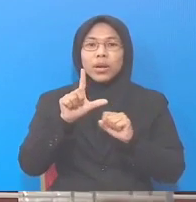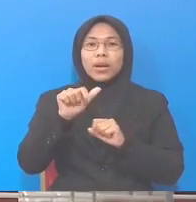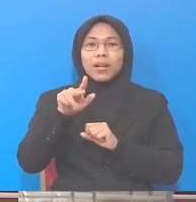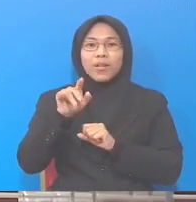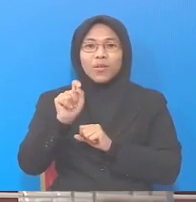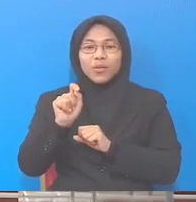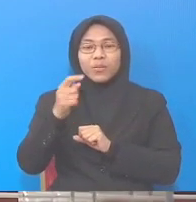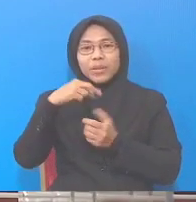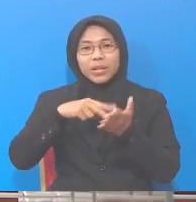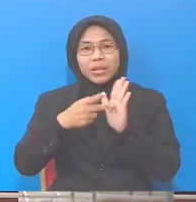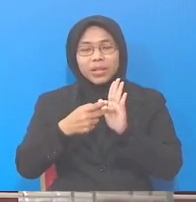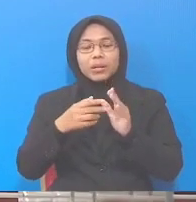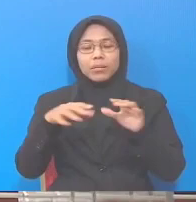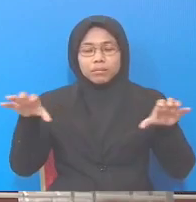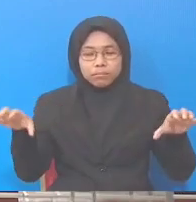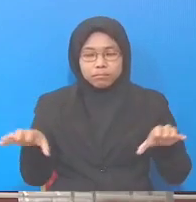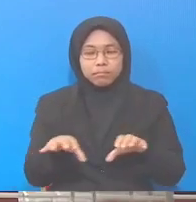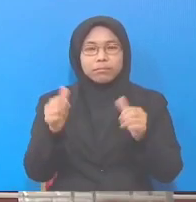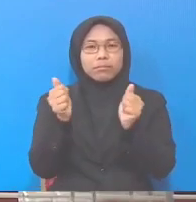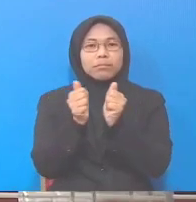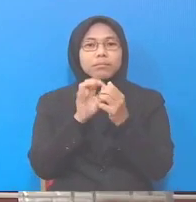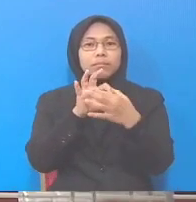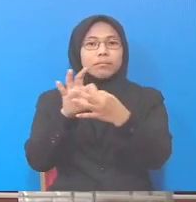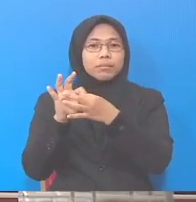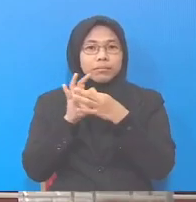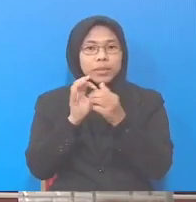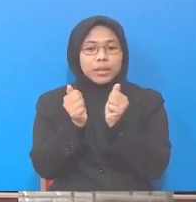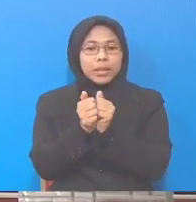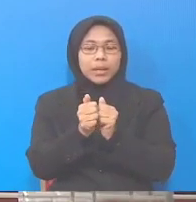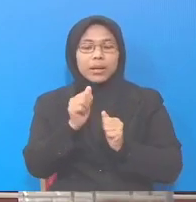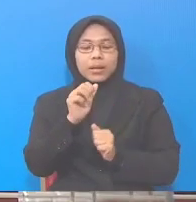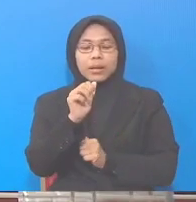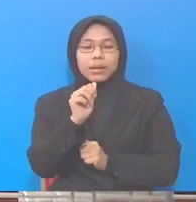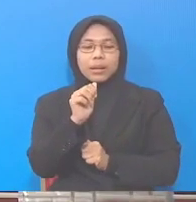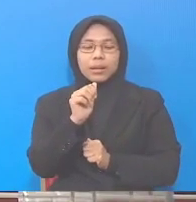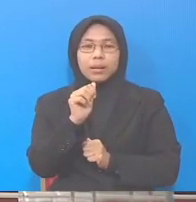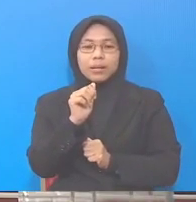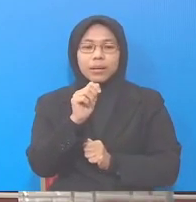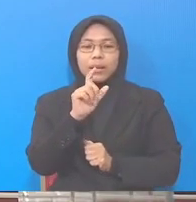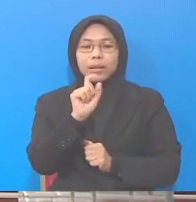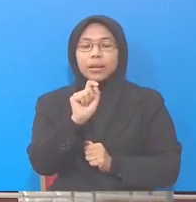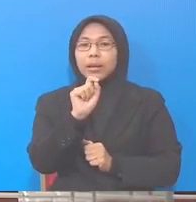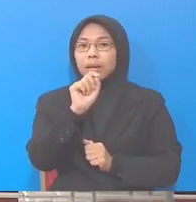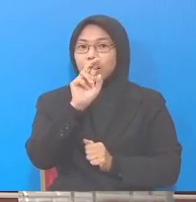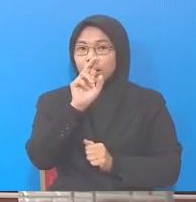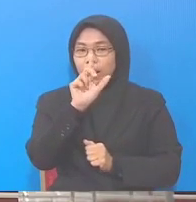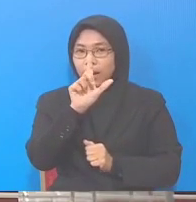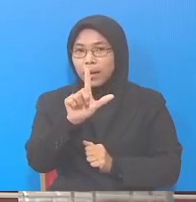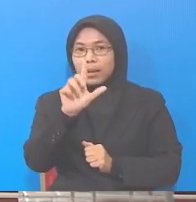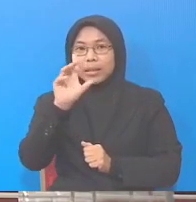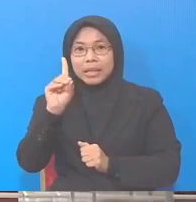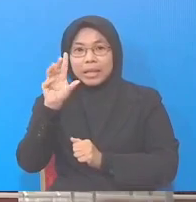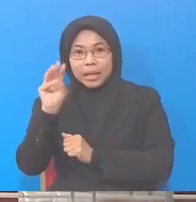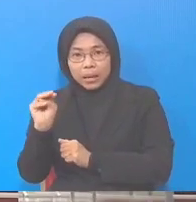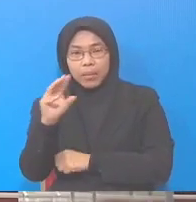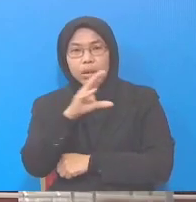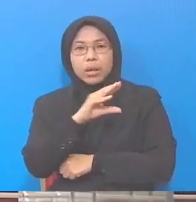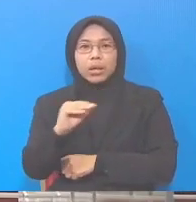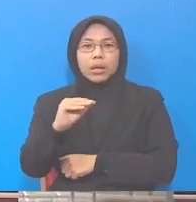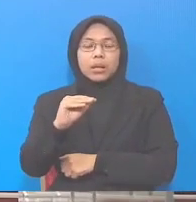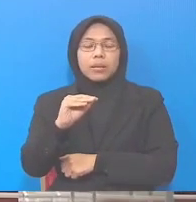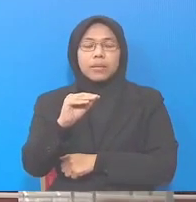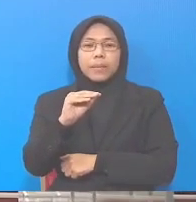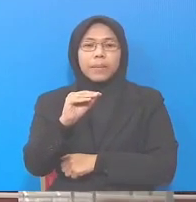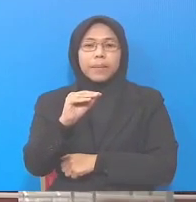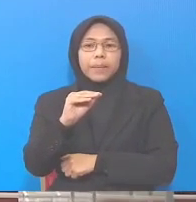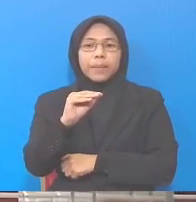yang dilakukan bersama dengan tentara laut diraja Malaysia dan juga angkatan pertahanan